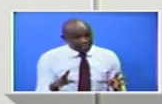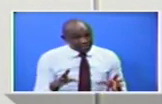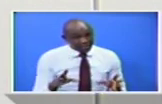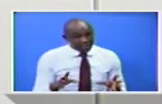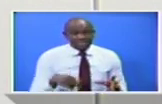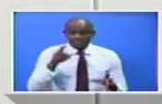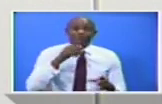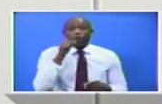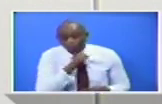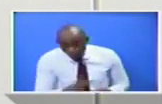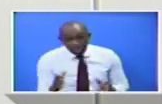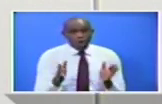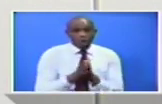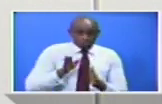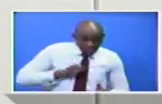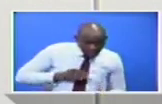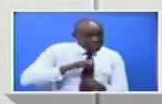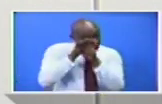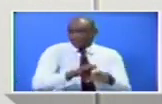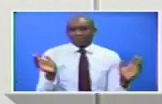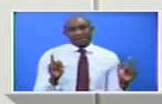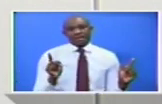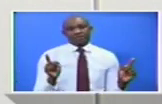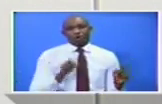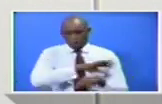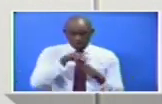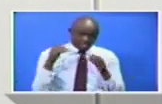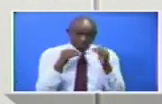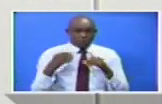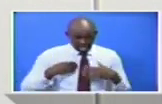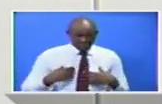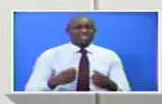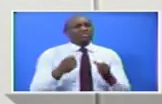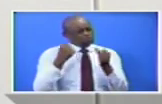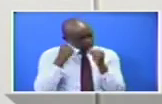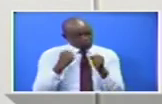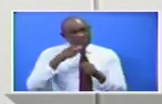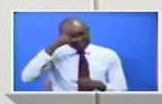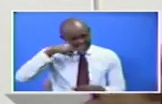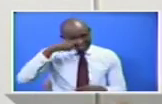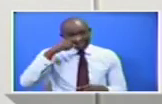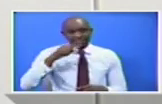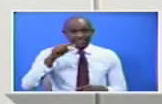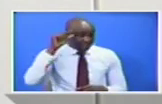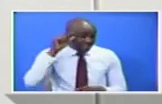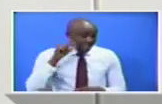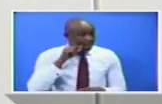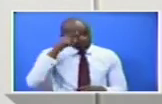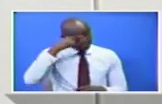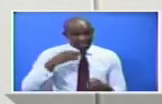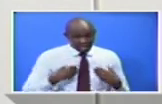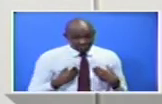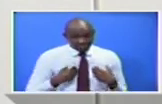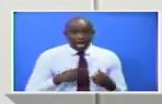hawabagui umri na hawabagui hata mahali ulipotoka. Kwa hivyo tumekuja na gender, very strong gender policy pale kotu. Kama vile ulivyosema mambo ya